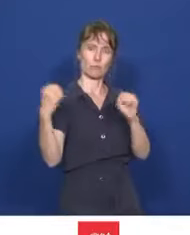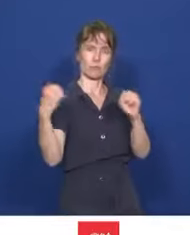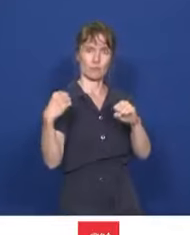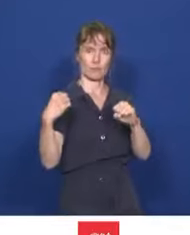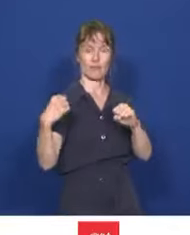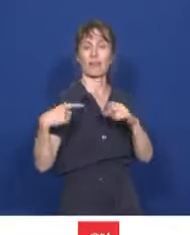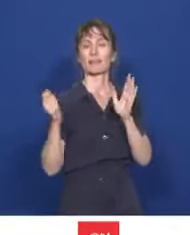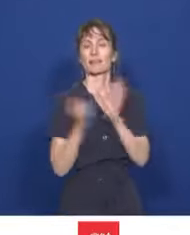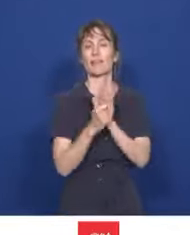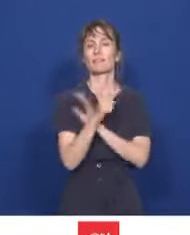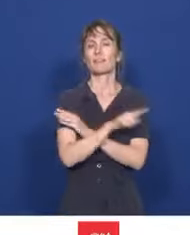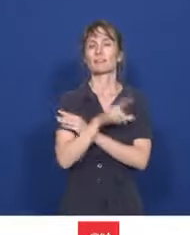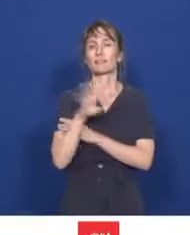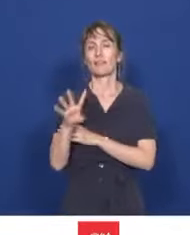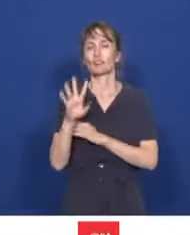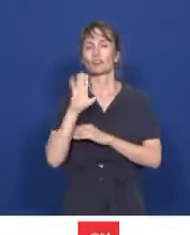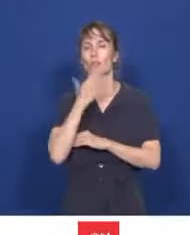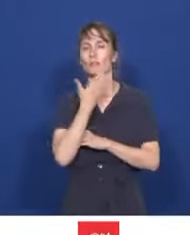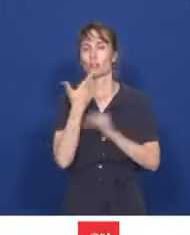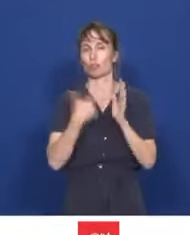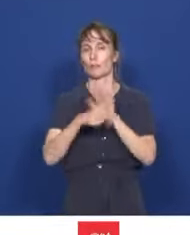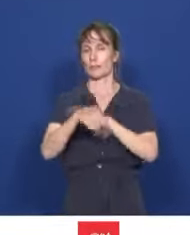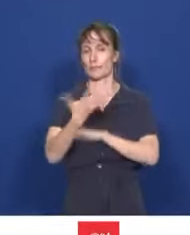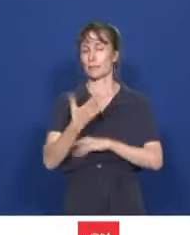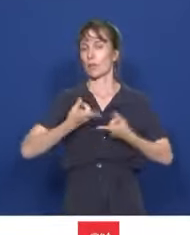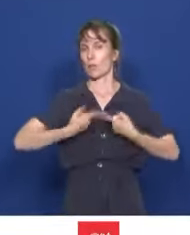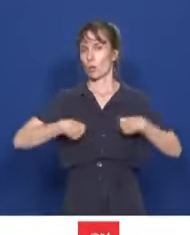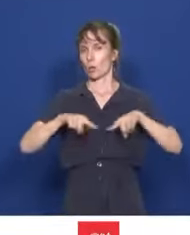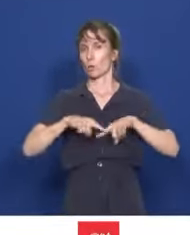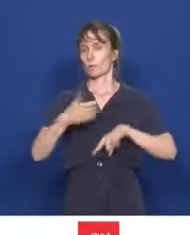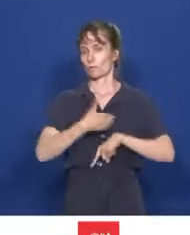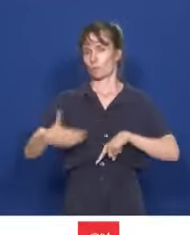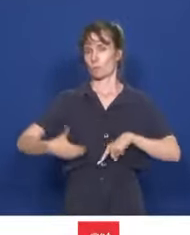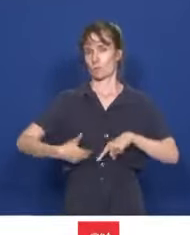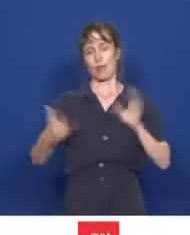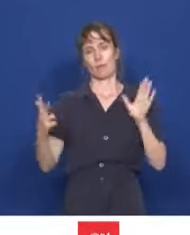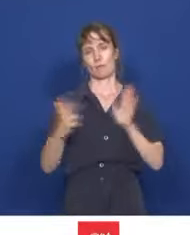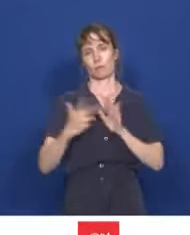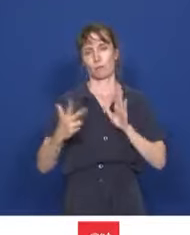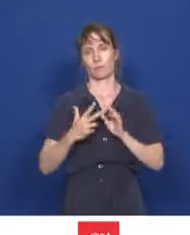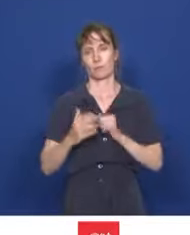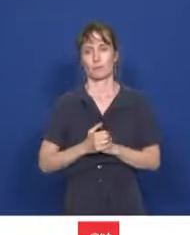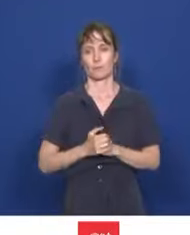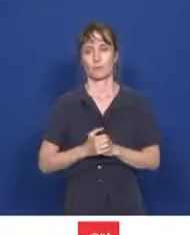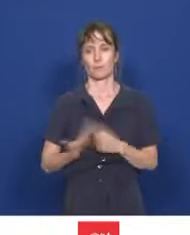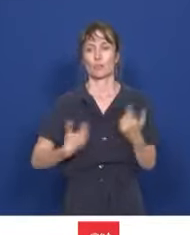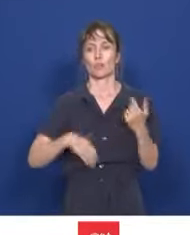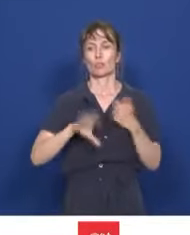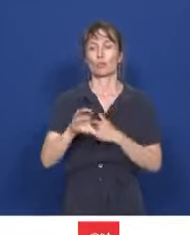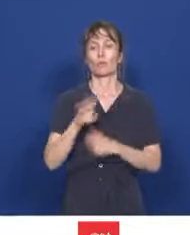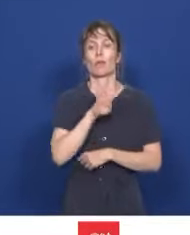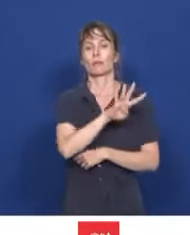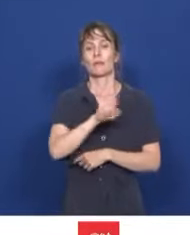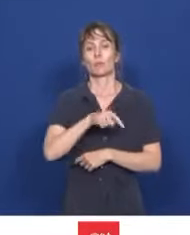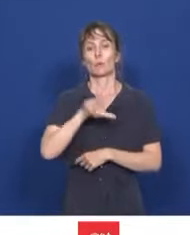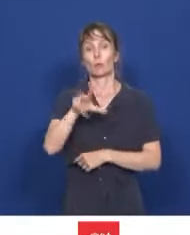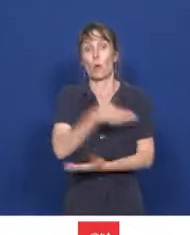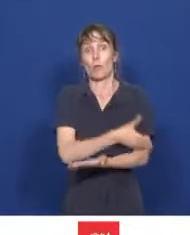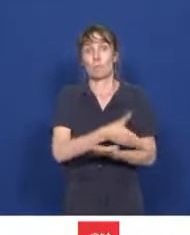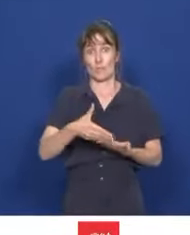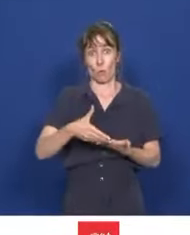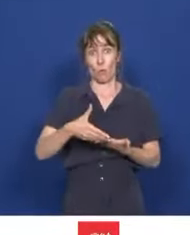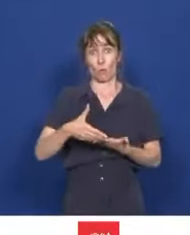24 janvier 2015. Une somme de 4 345 000 € a alors été versée par la